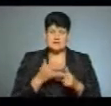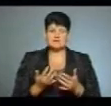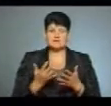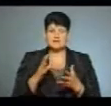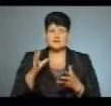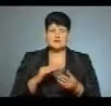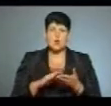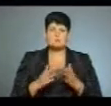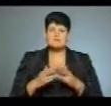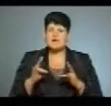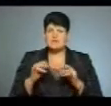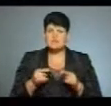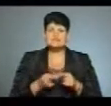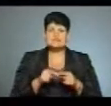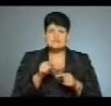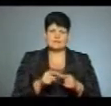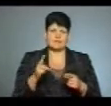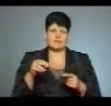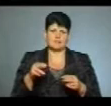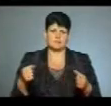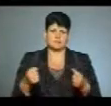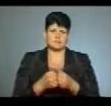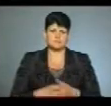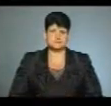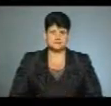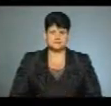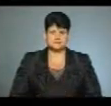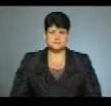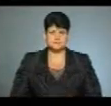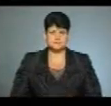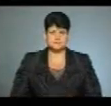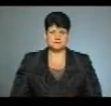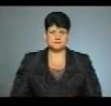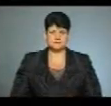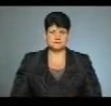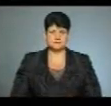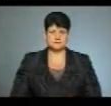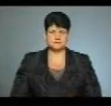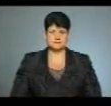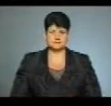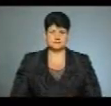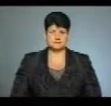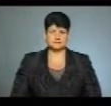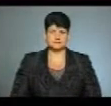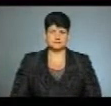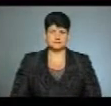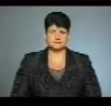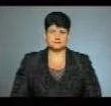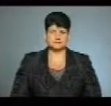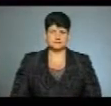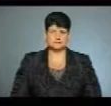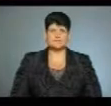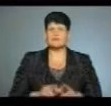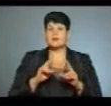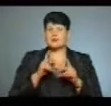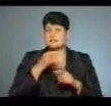всі обставини цієї дорожньо-транспортної пригоди. Діана Ярошенко, Андрій Прокопів. Новини на Суспільному. Тернопіль. Як